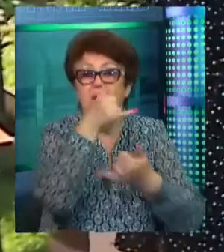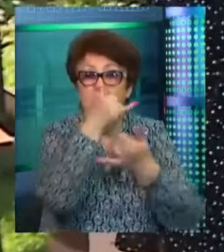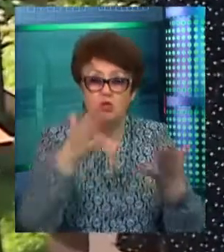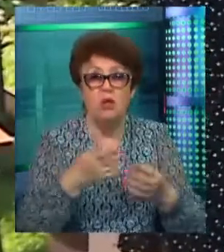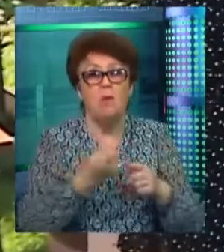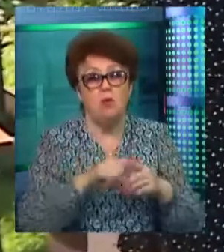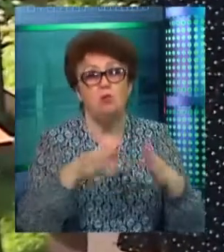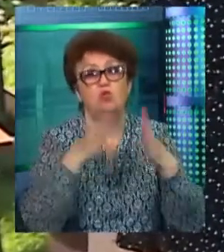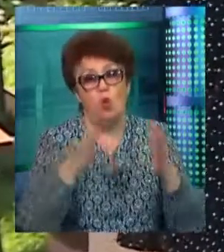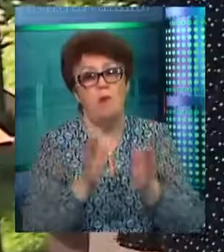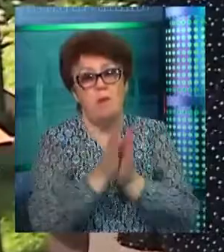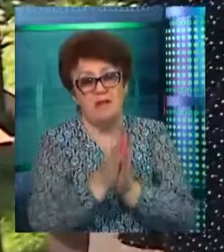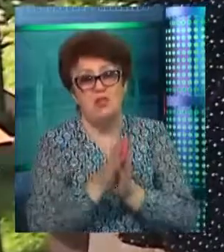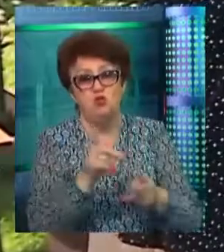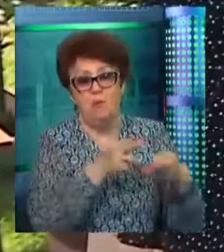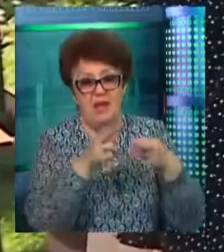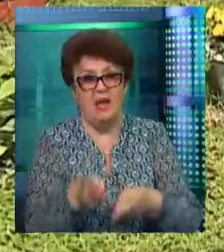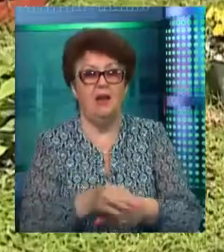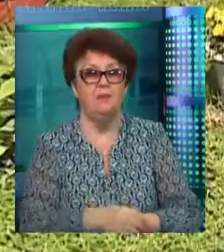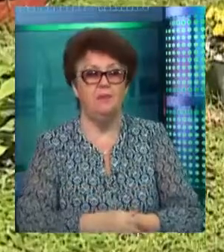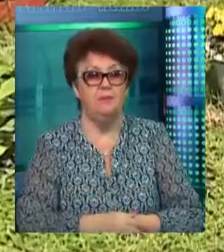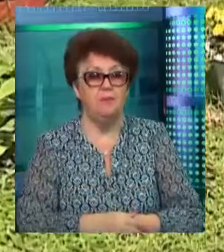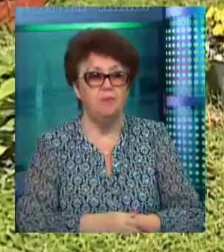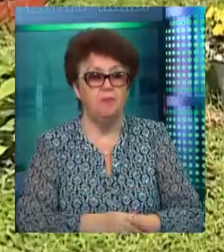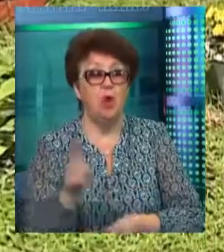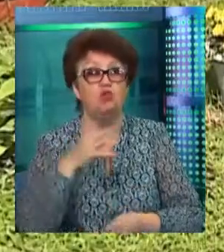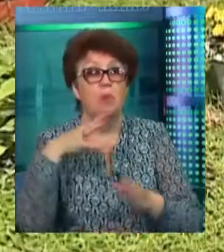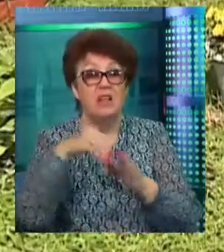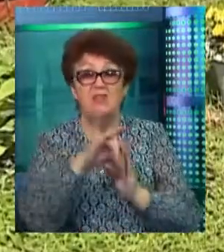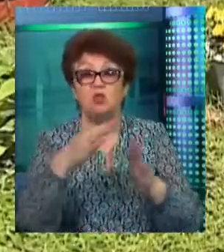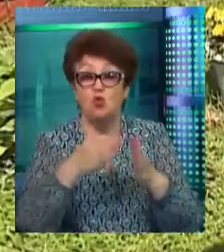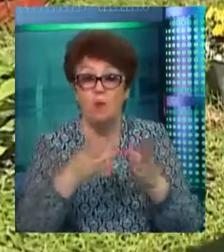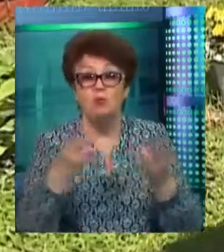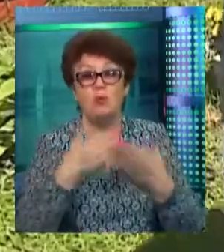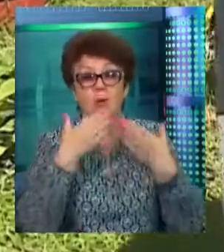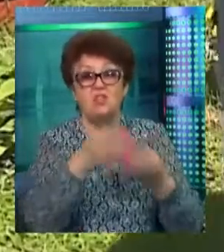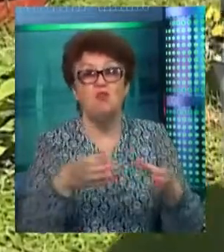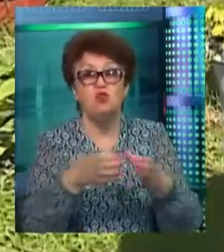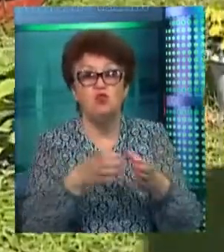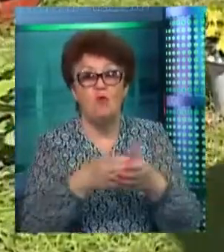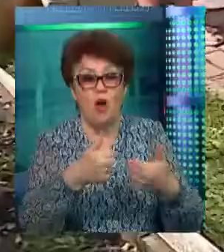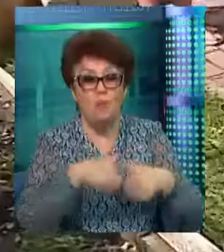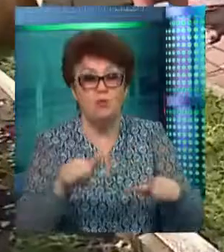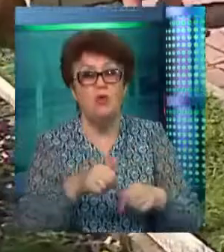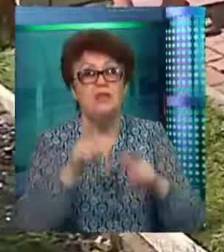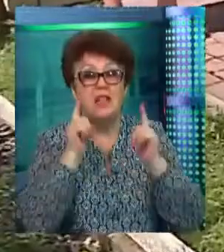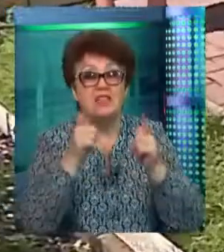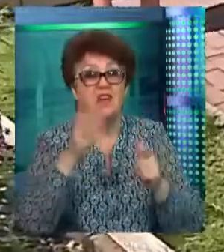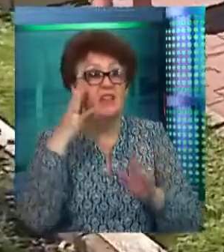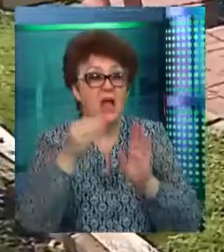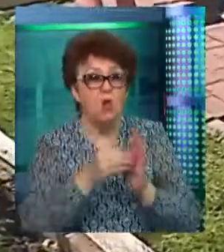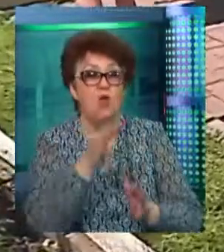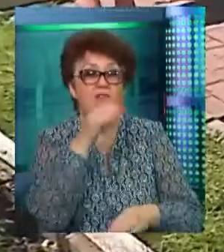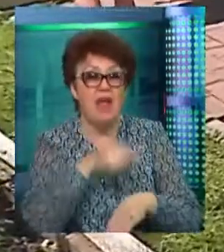и решились по противнику привет плена проголосовали чтобы проголосовать из дома надо обратиться в участковую комиссию согласовать дату и время